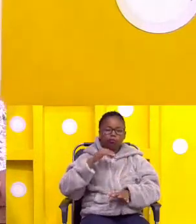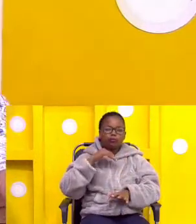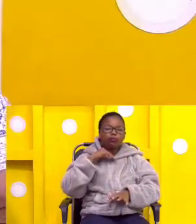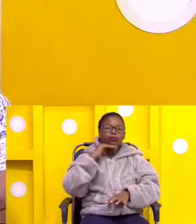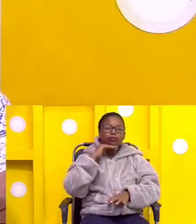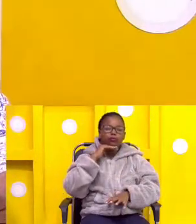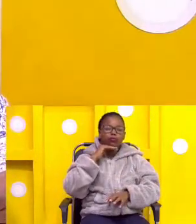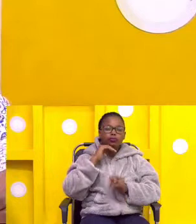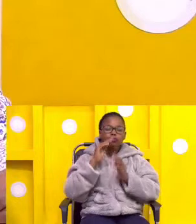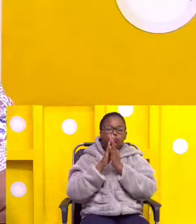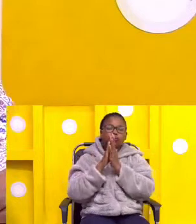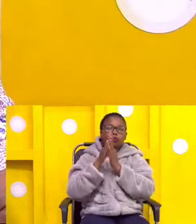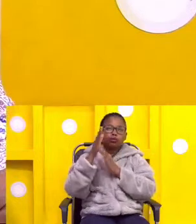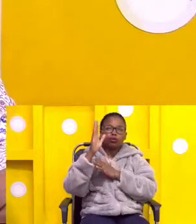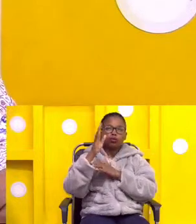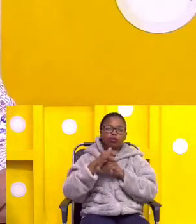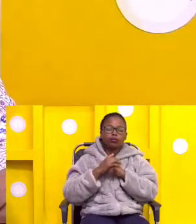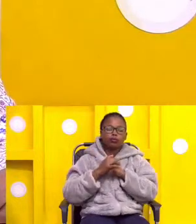Mbana asifiwe sana.